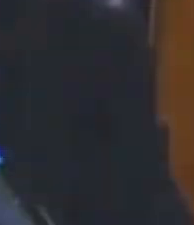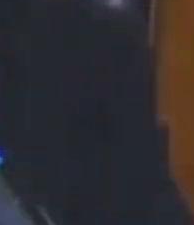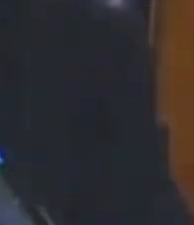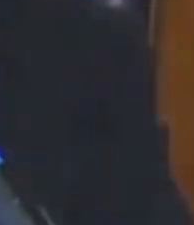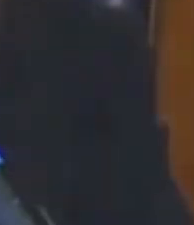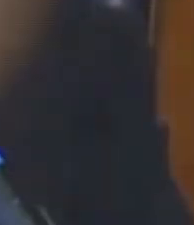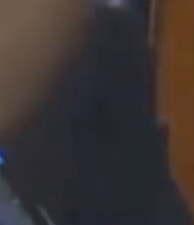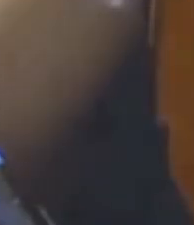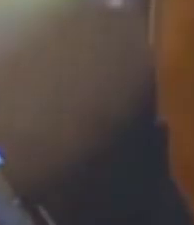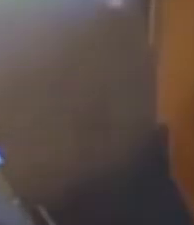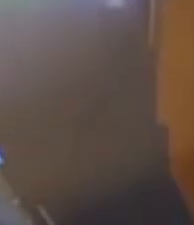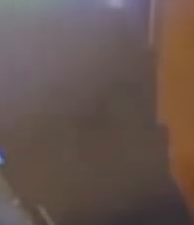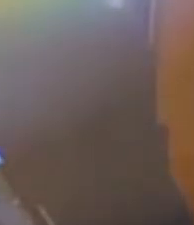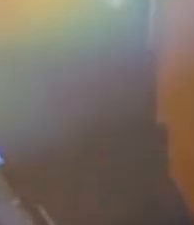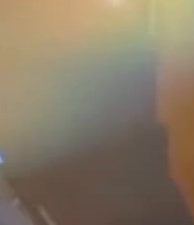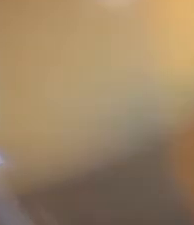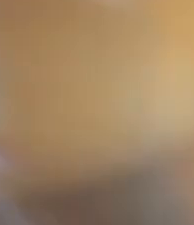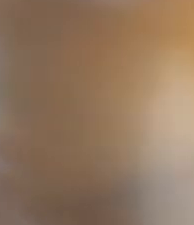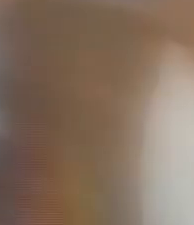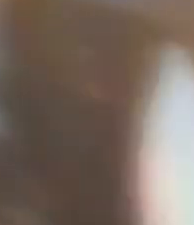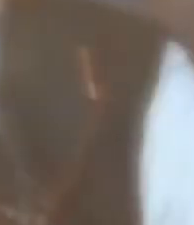والأمين، يقودوننا